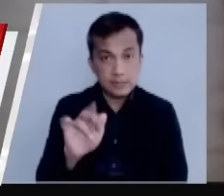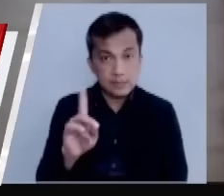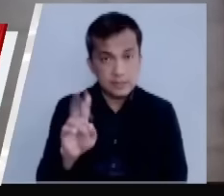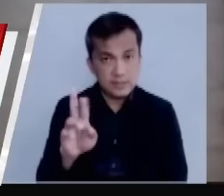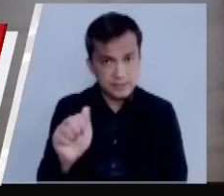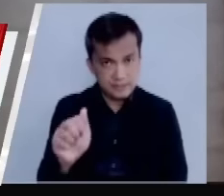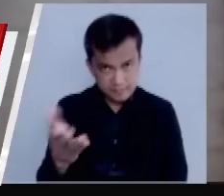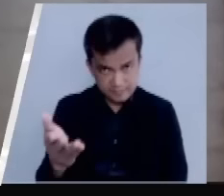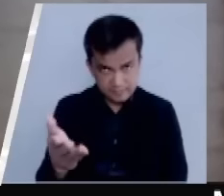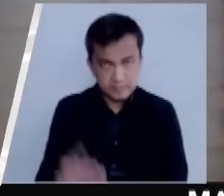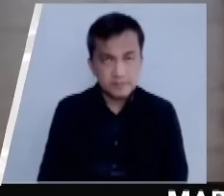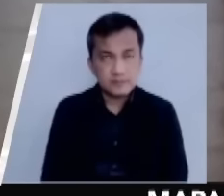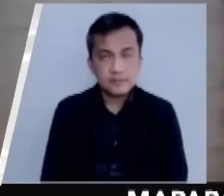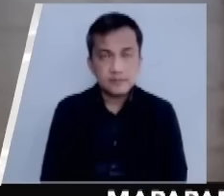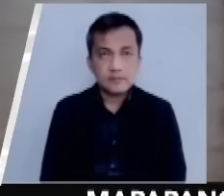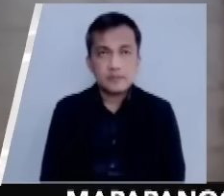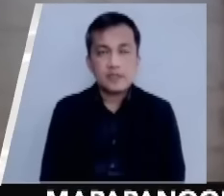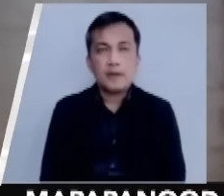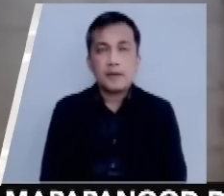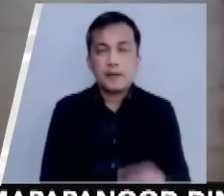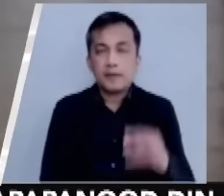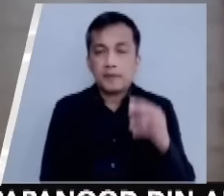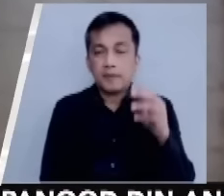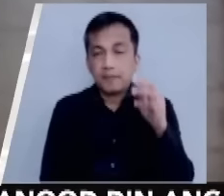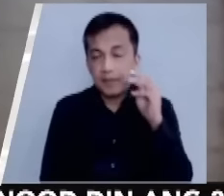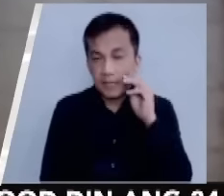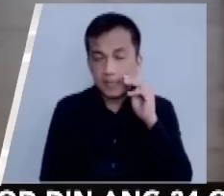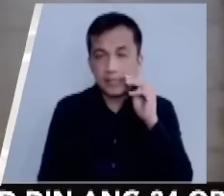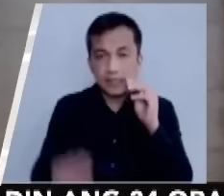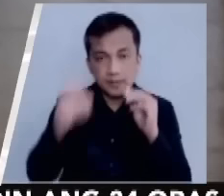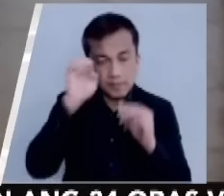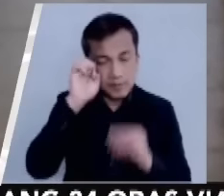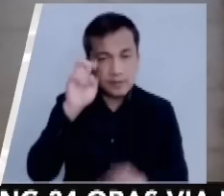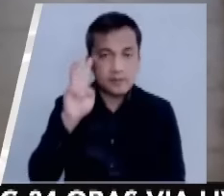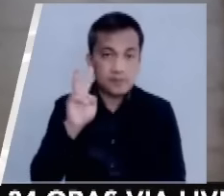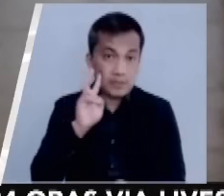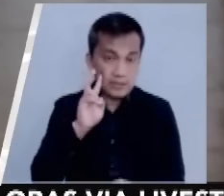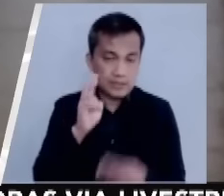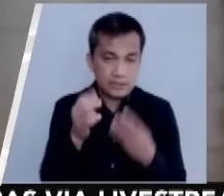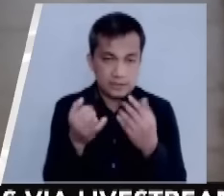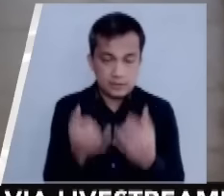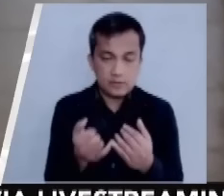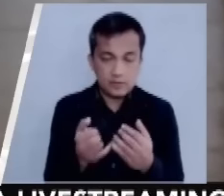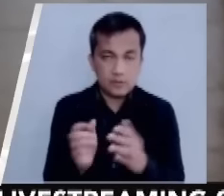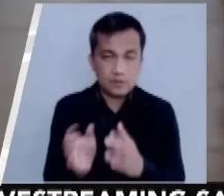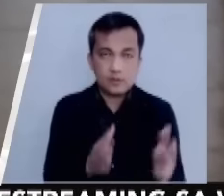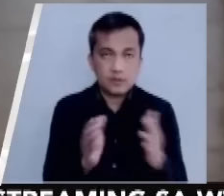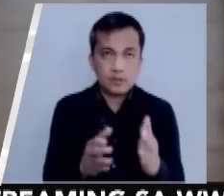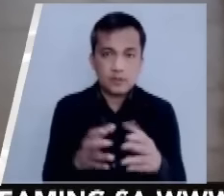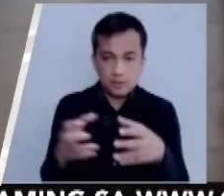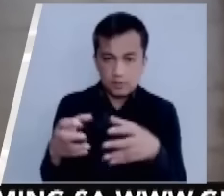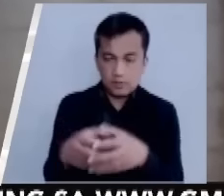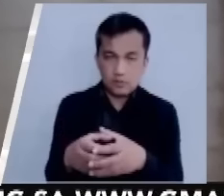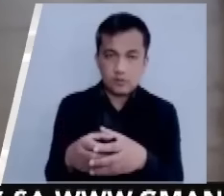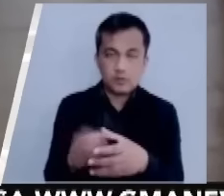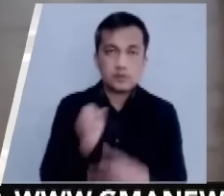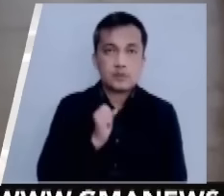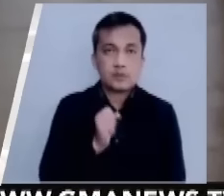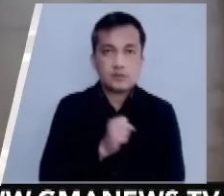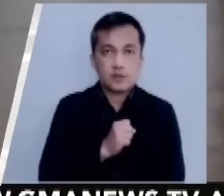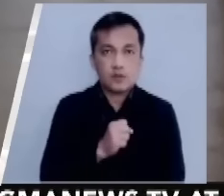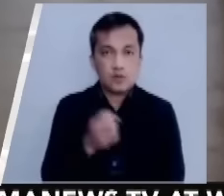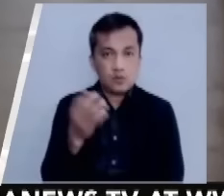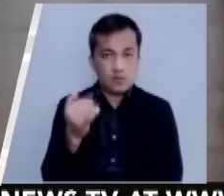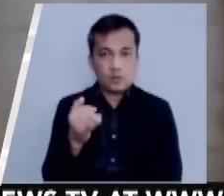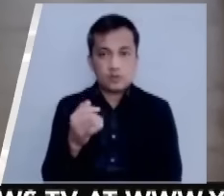Mel, Emil, Viking, alam mo, ngayong araw po na ito ay naghahanda na yung komite ng Senado para tapusin